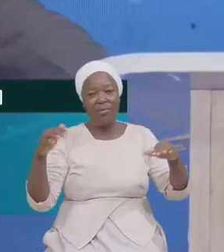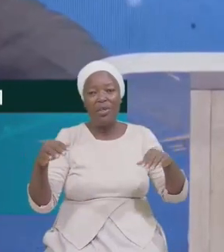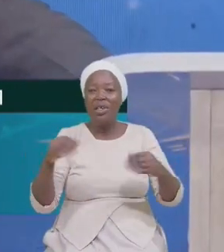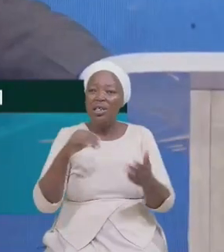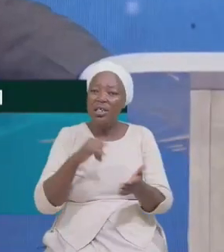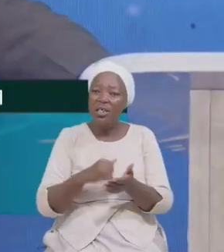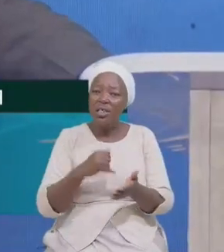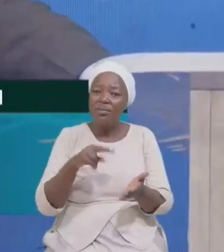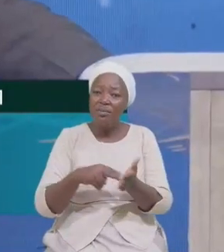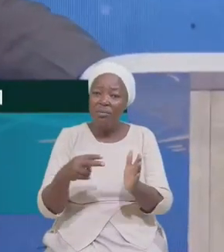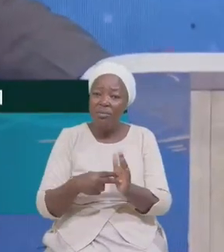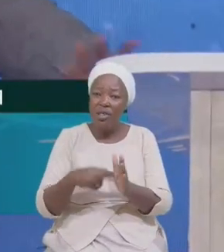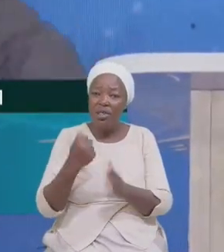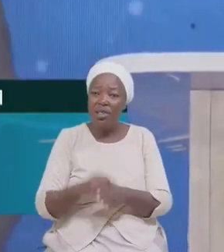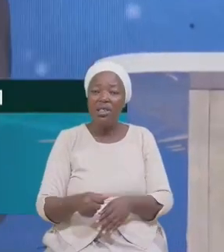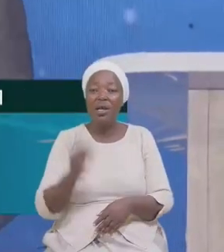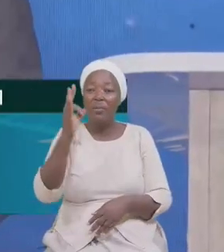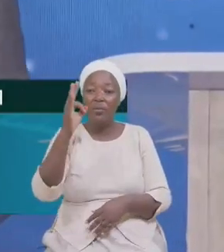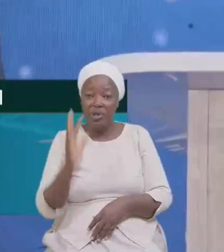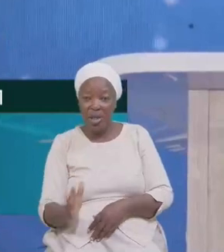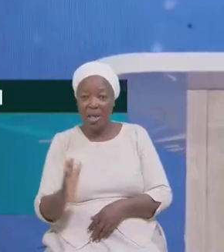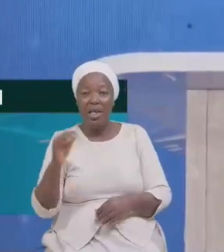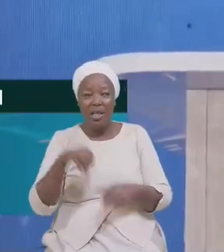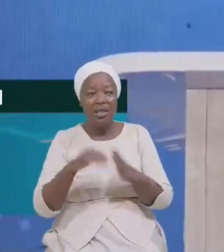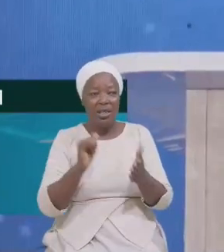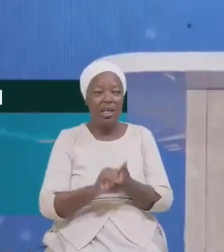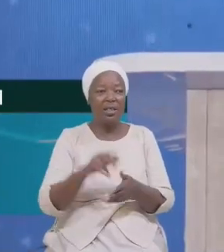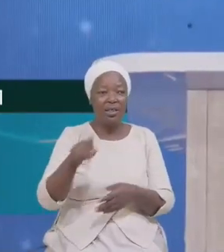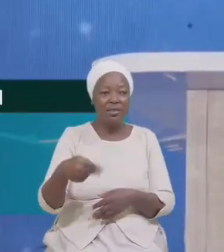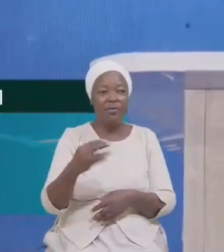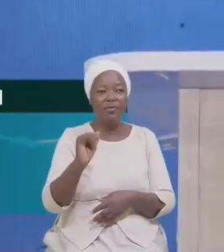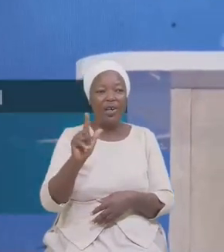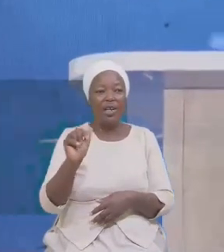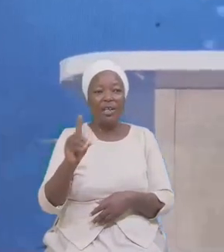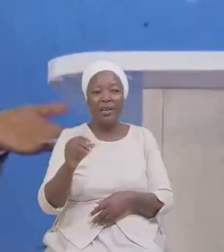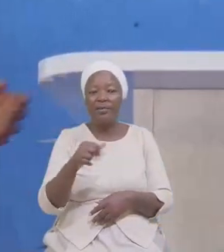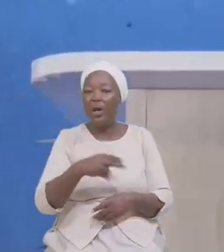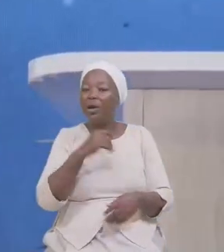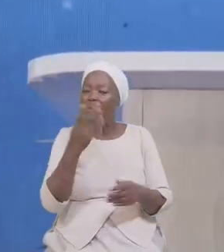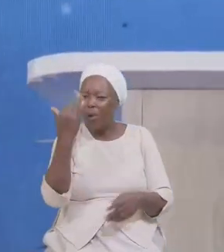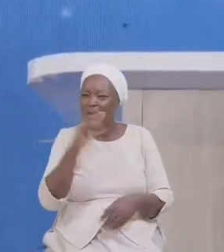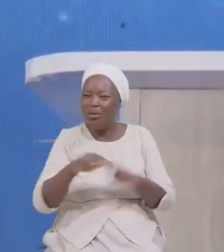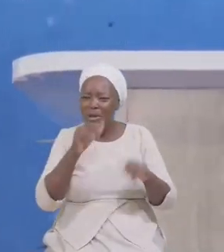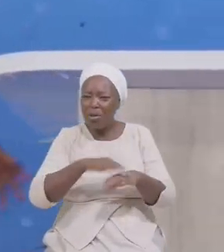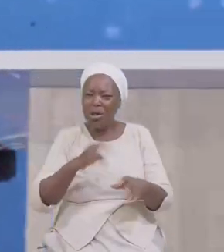Un ministre, pourquoi il appelle l'ange? Parce que le ministre, le prédicateur, le